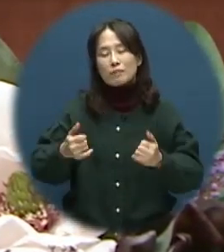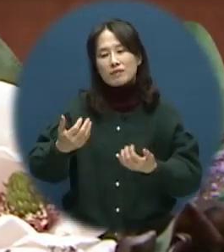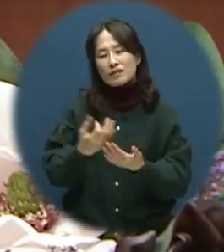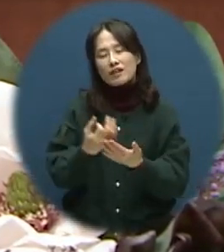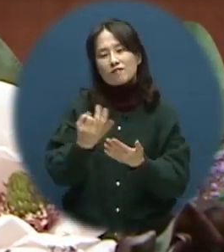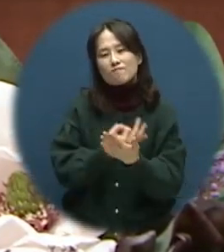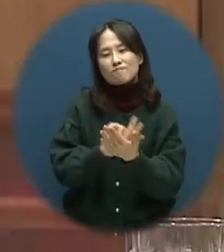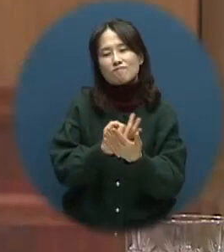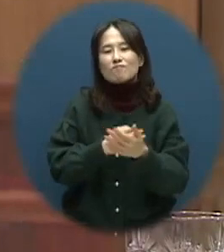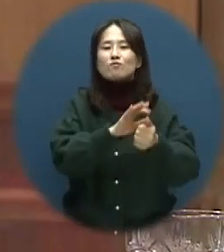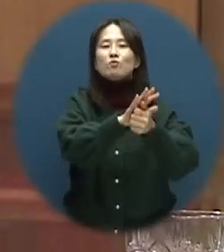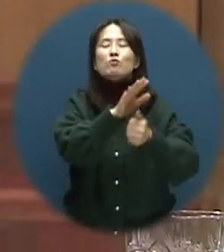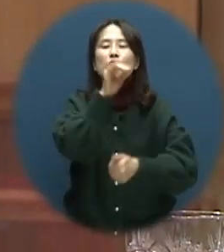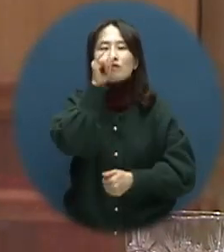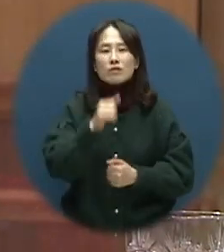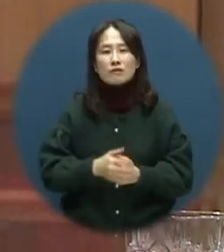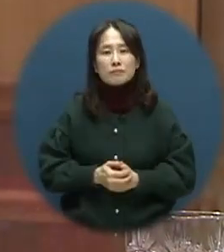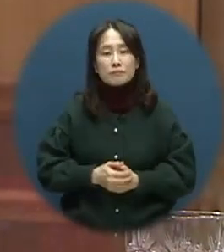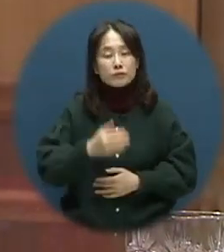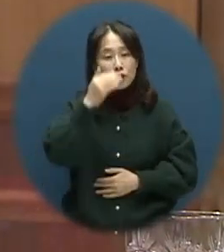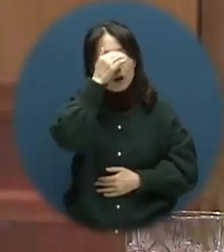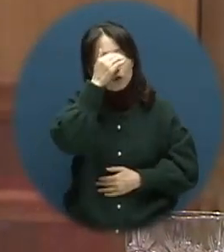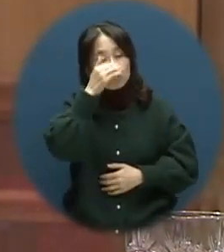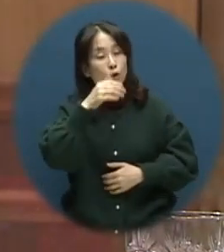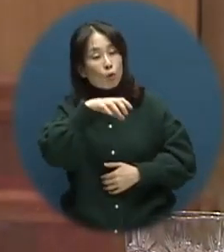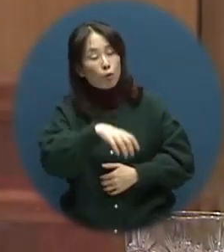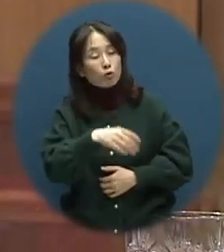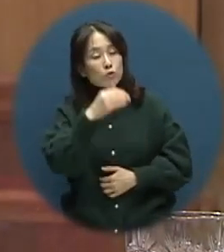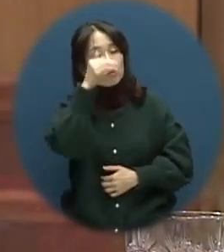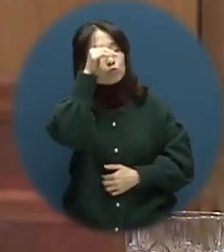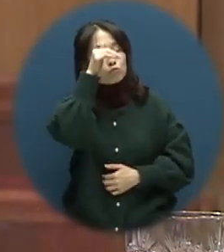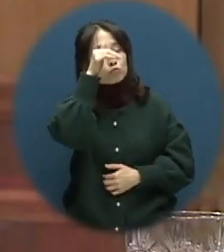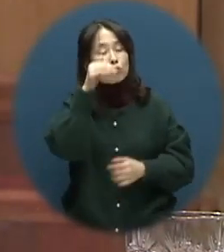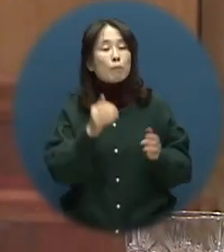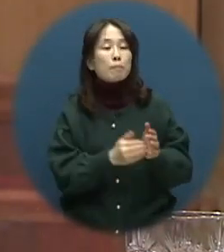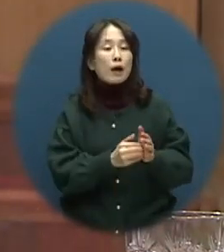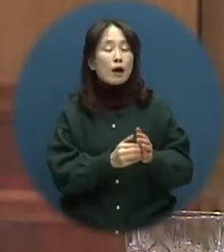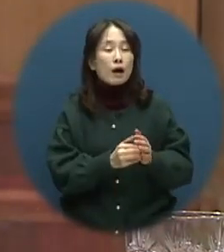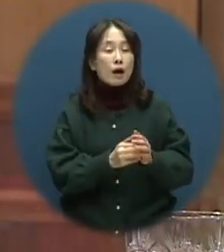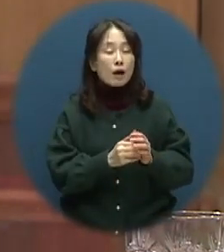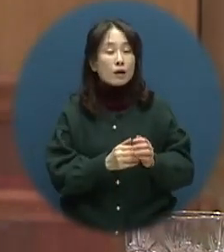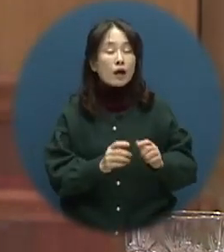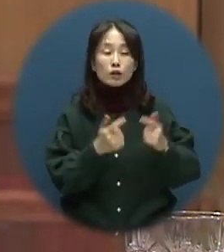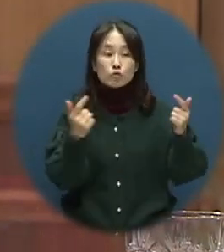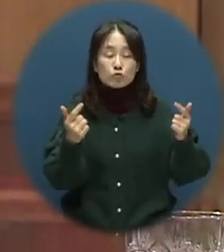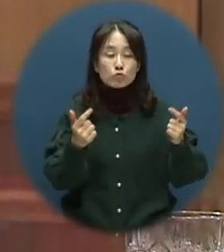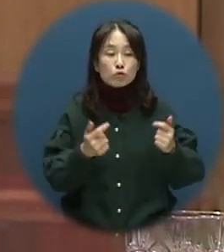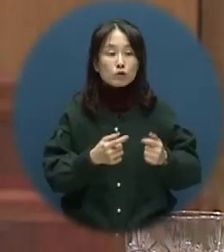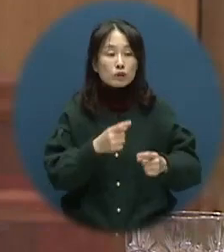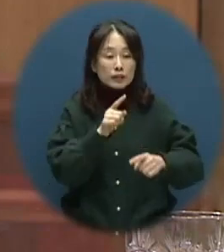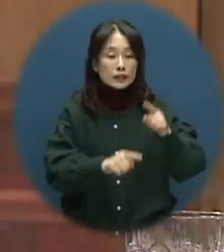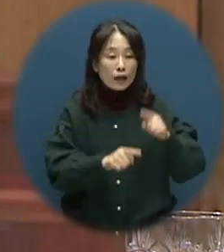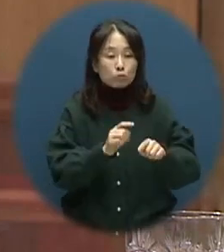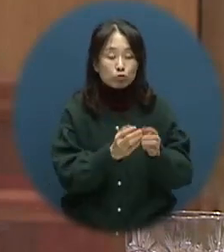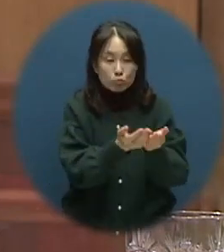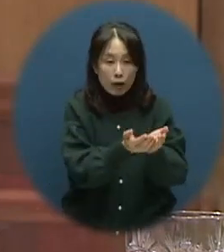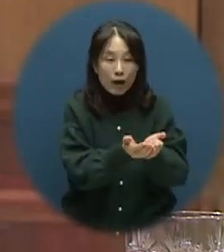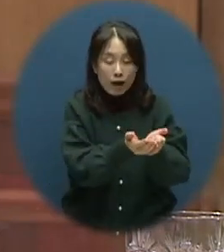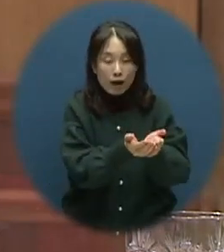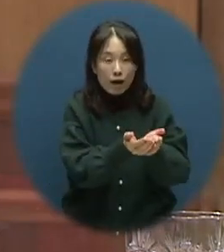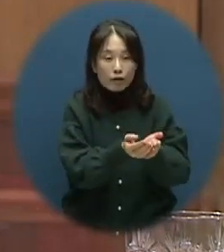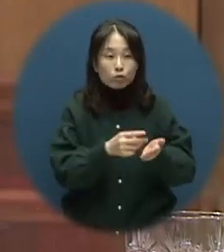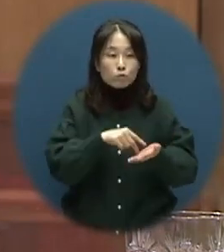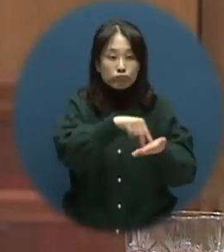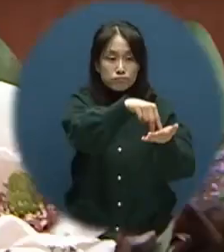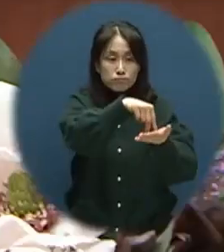그냥 그 전망대에 가서 내려다만 보는 게 아니라 방금 말씀하신 대로 그 물놀이동 있는 거기에 뗏목 타고 어떻게 왔다